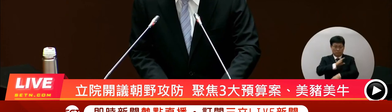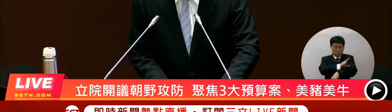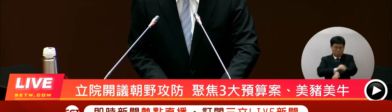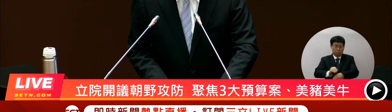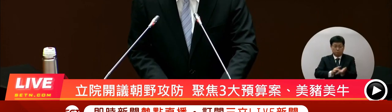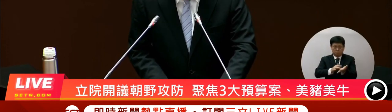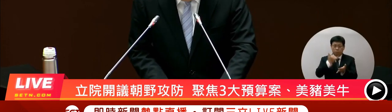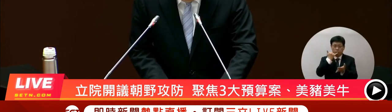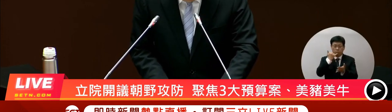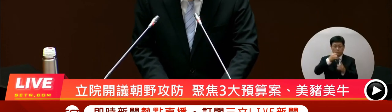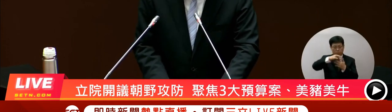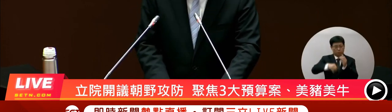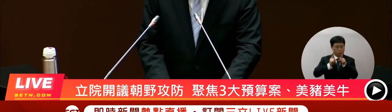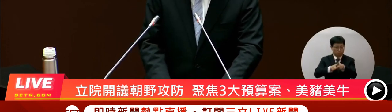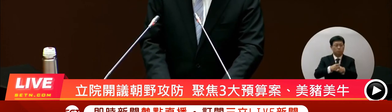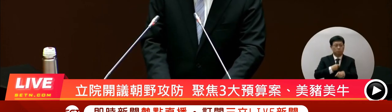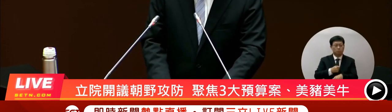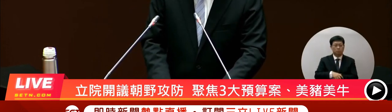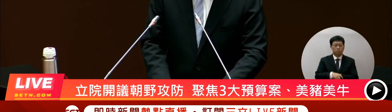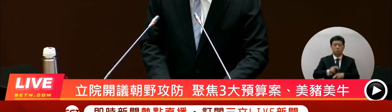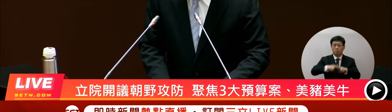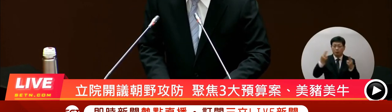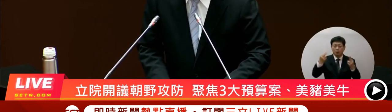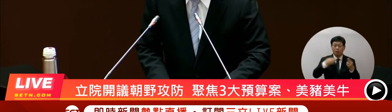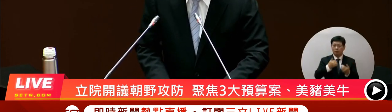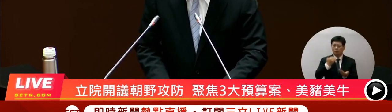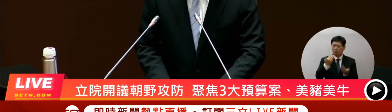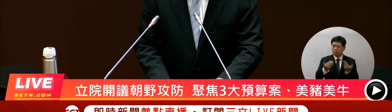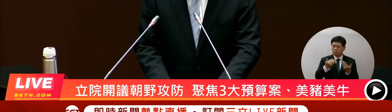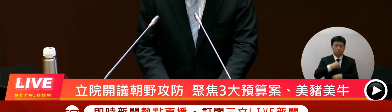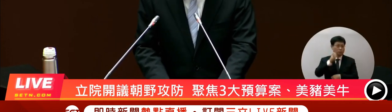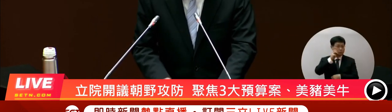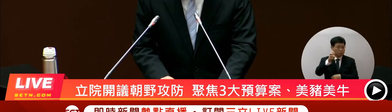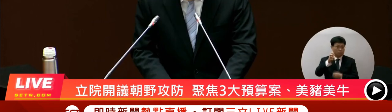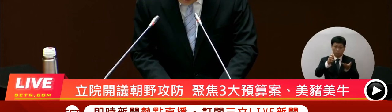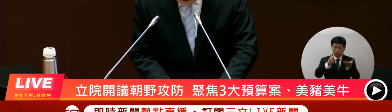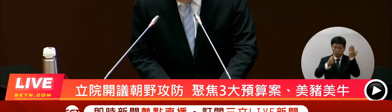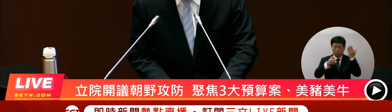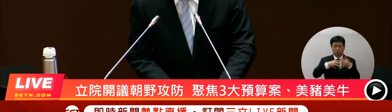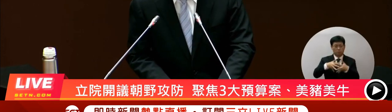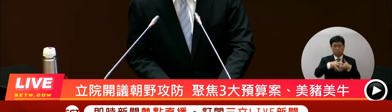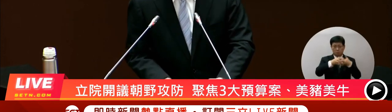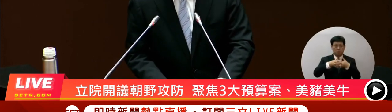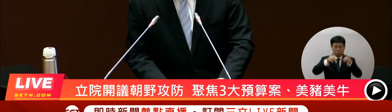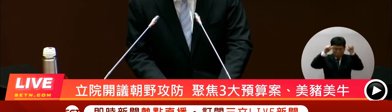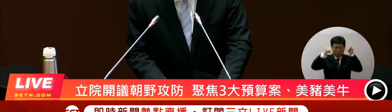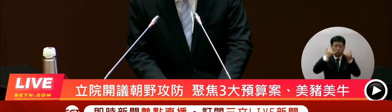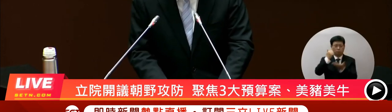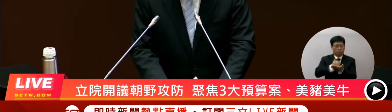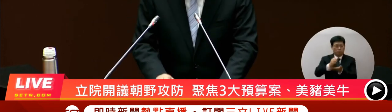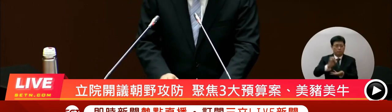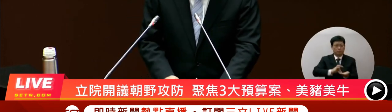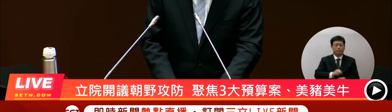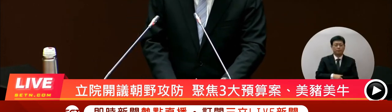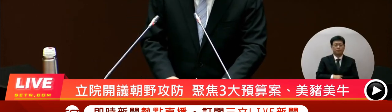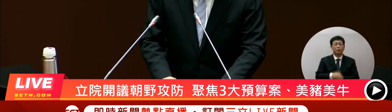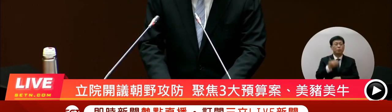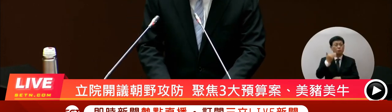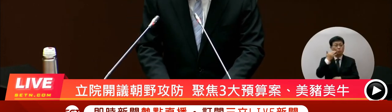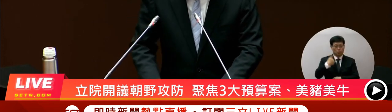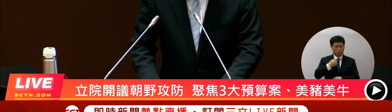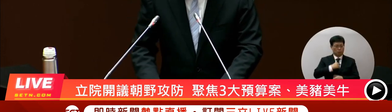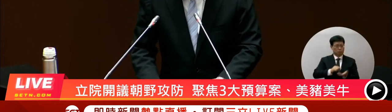许量的标准，放宽30月龄以上的美国牛肉进口。当我们